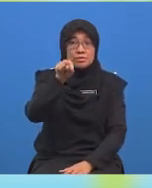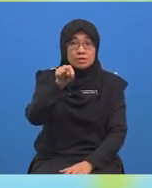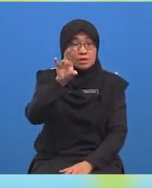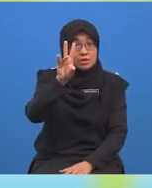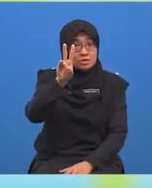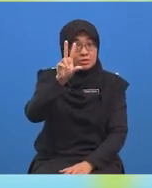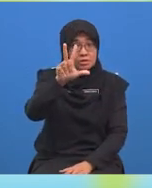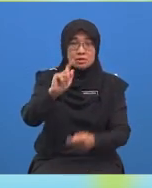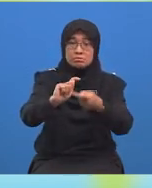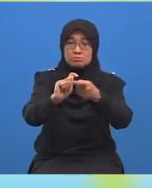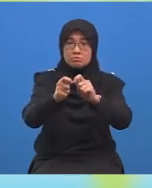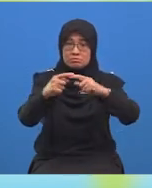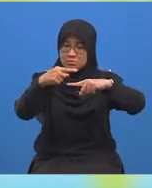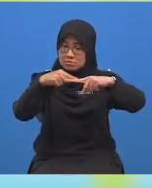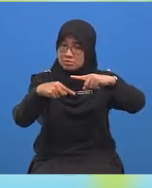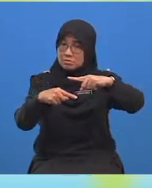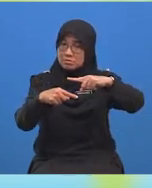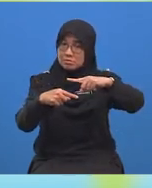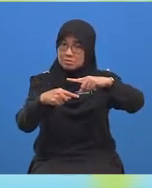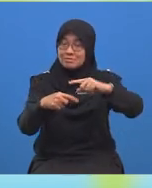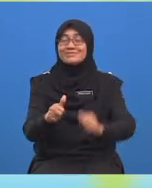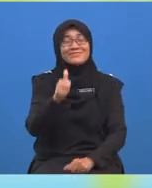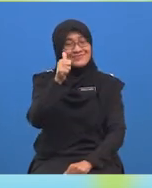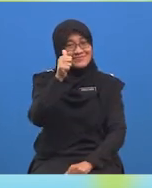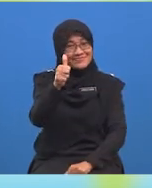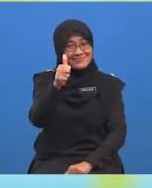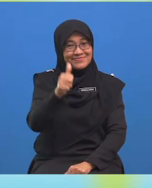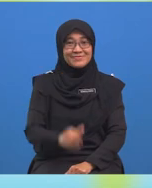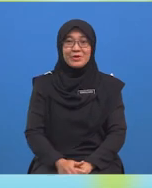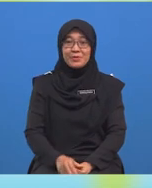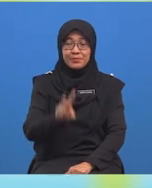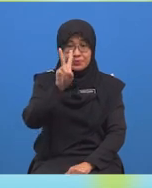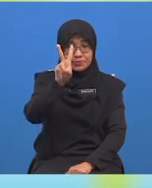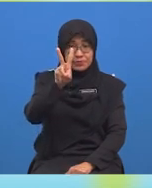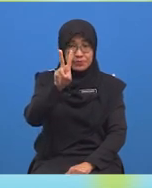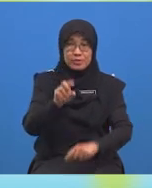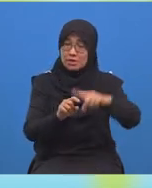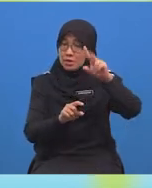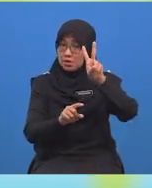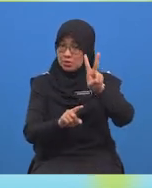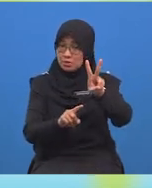2.73 tukar kepada pecahan? Bagus murid-murid.